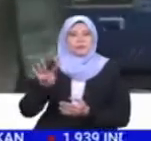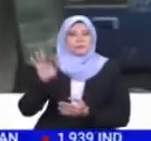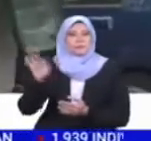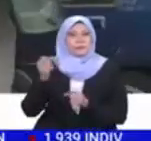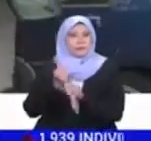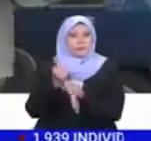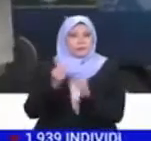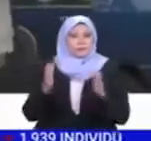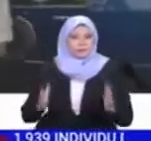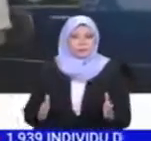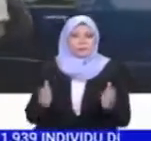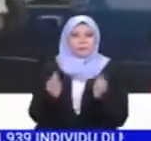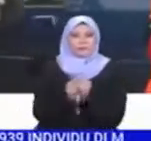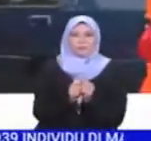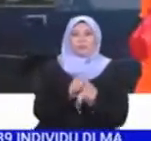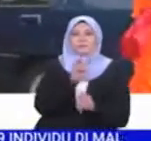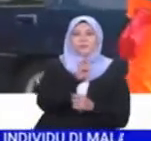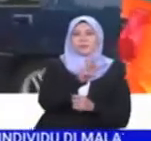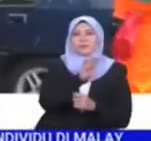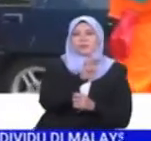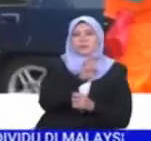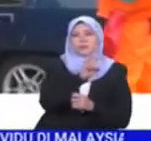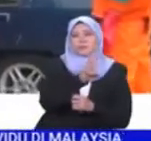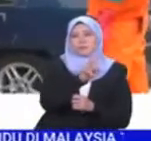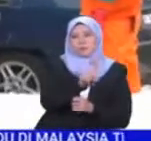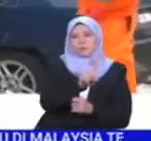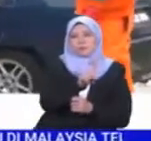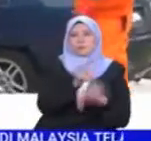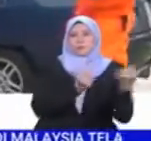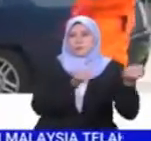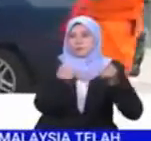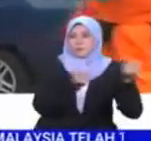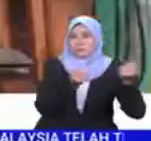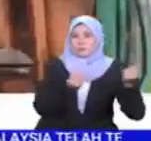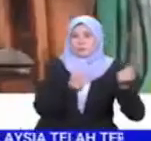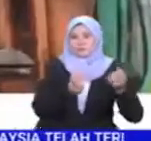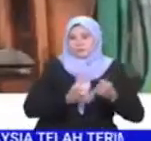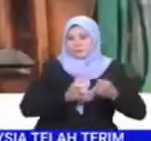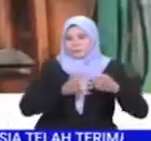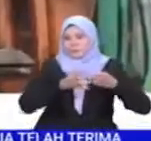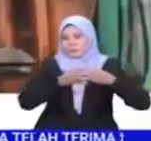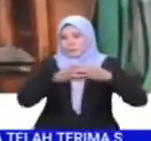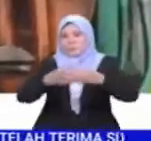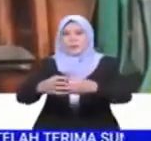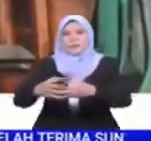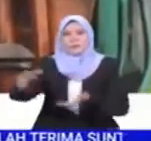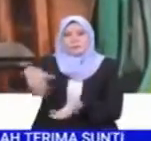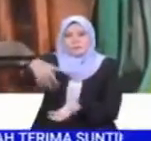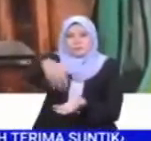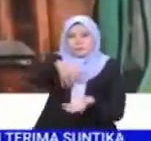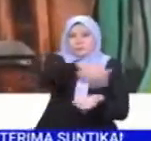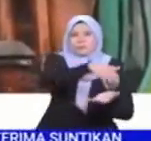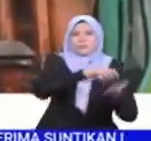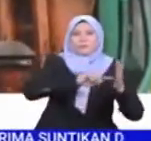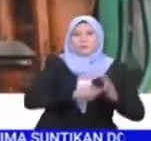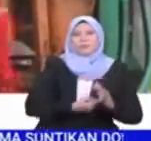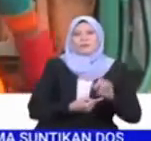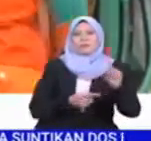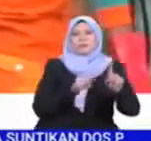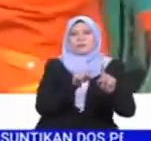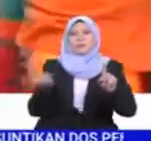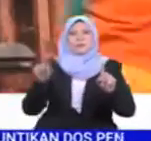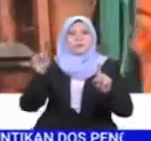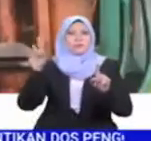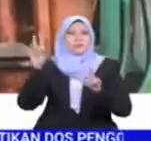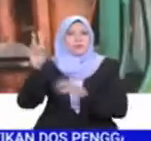4,349 pekerja bersama-sama 461 jentera digerakkan bagi operasi itu bermula 1 hingga 7 Mei ini.